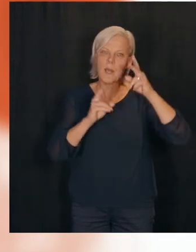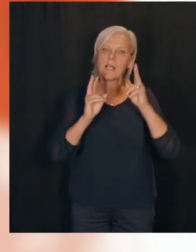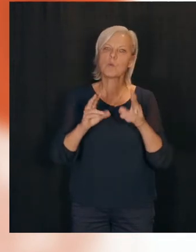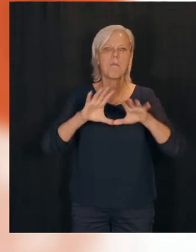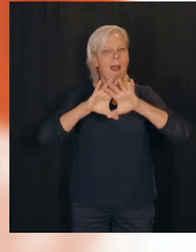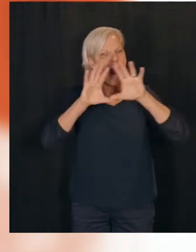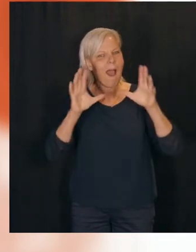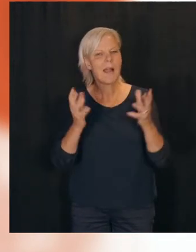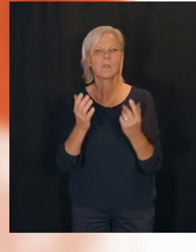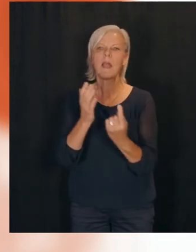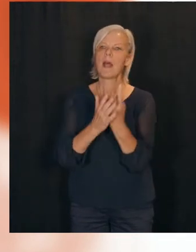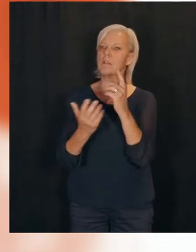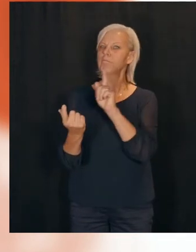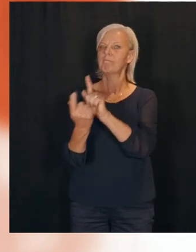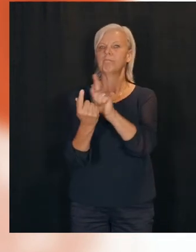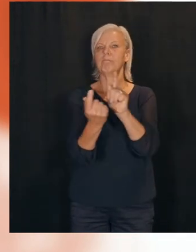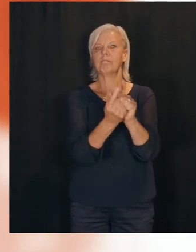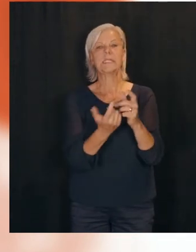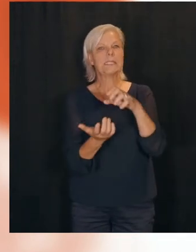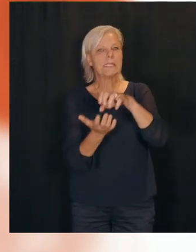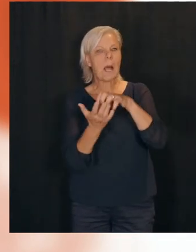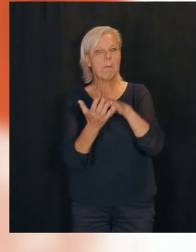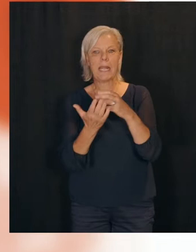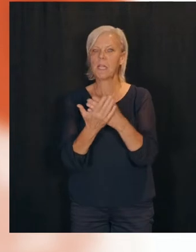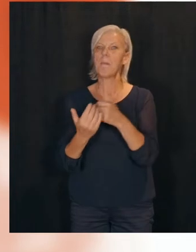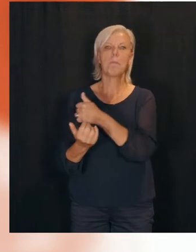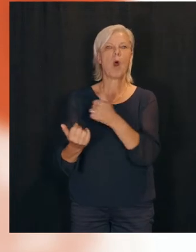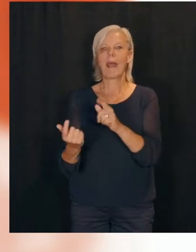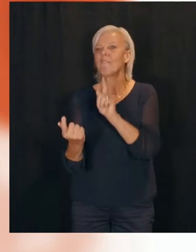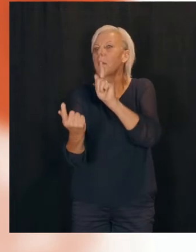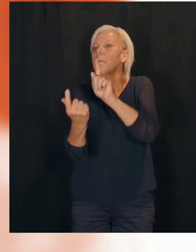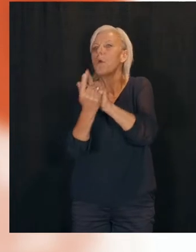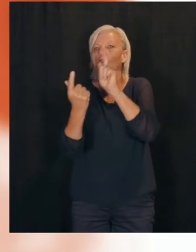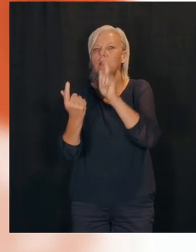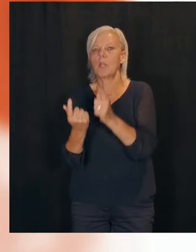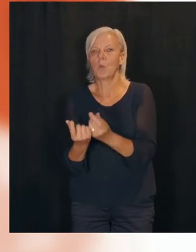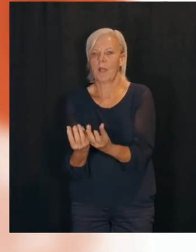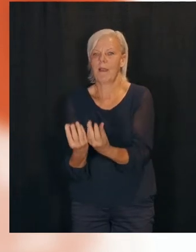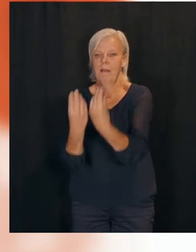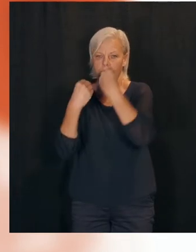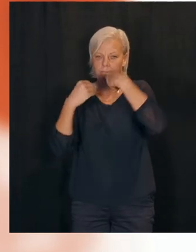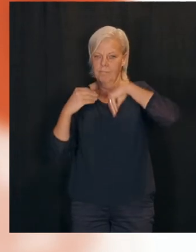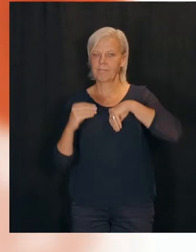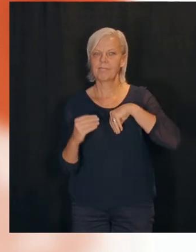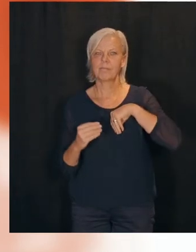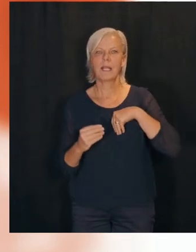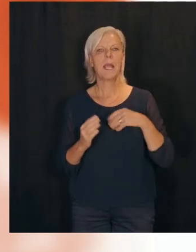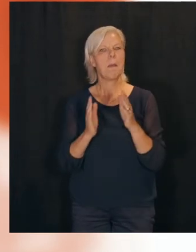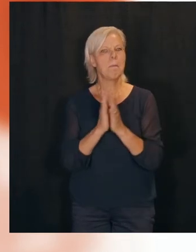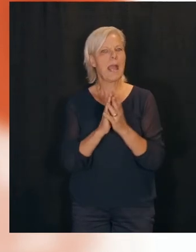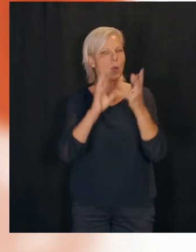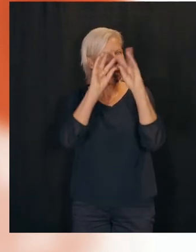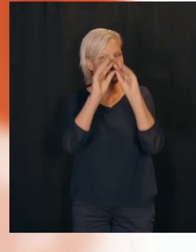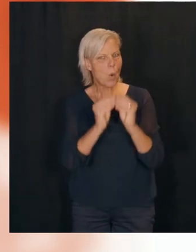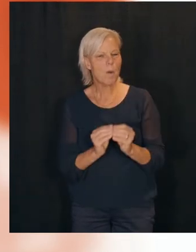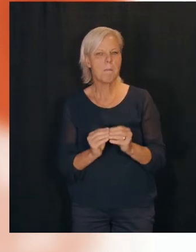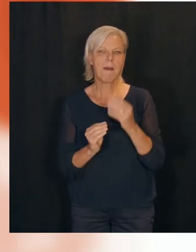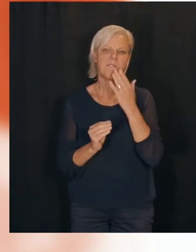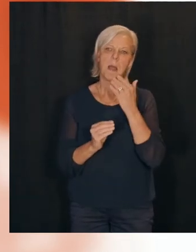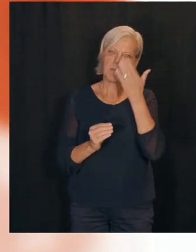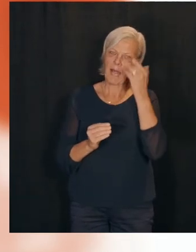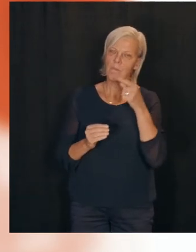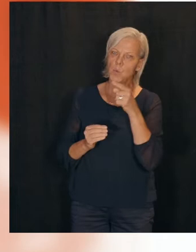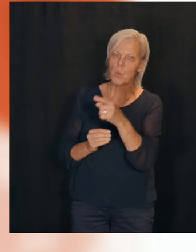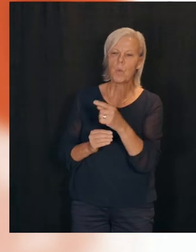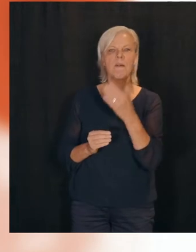livet. Att det är inte bara så att vi möter det, utan den kryper in och blir en del av oss. Den är med och formar, vem kan du vara?